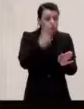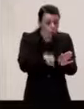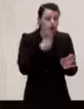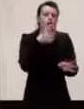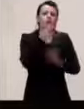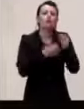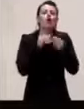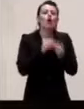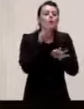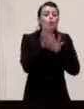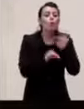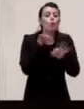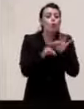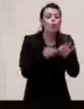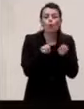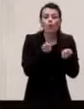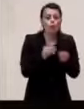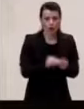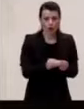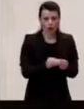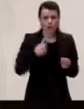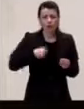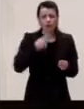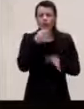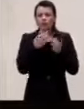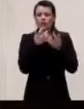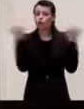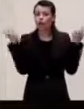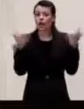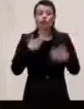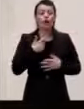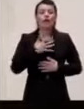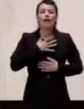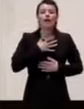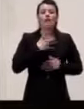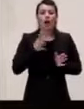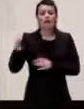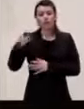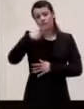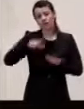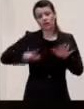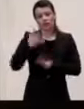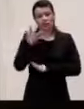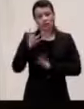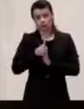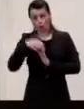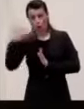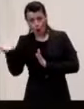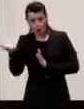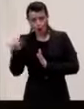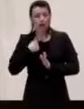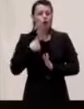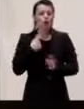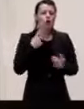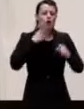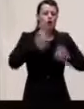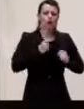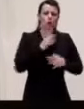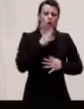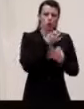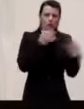Lo diciamo con chiarezza, chi ha un'età avanzata più di 75 anni con discrete condizioni di salute o un'età